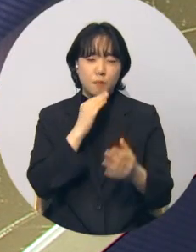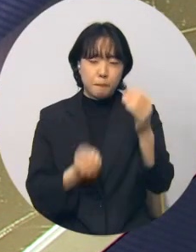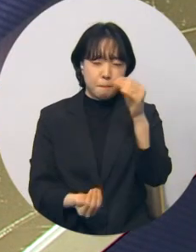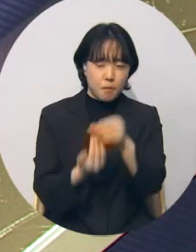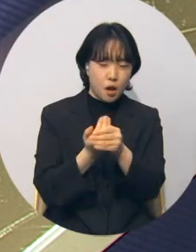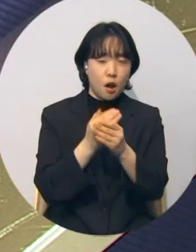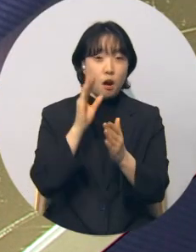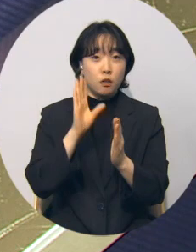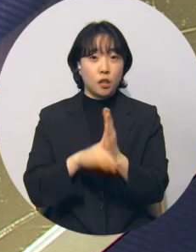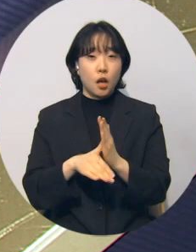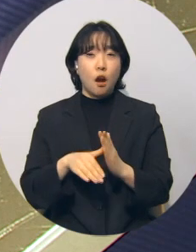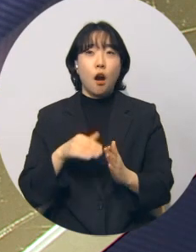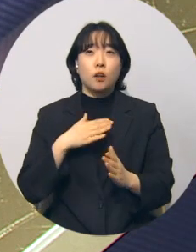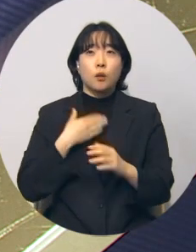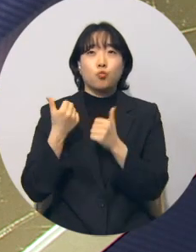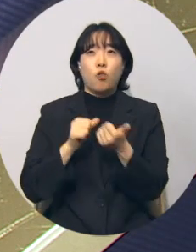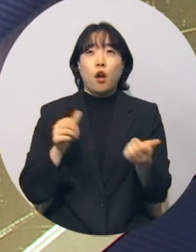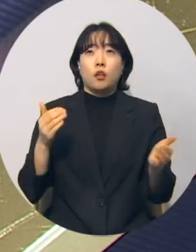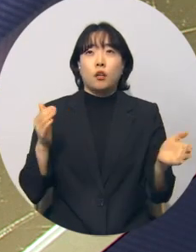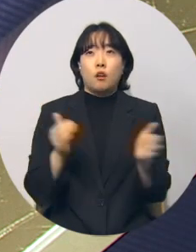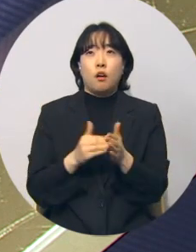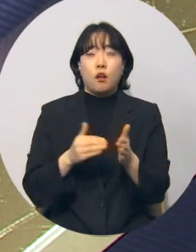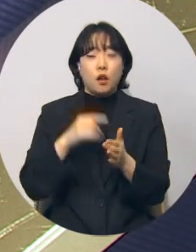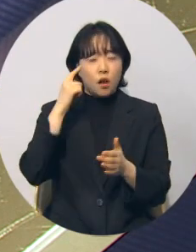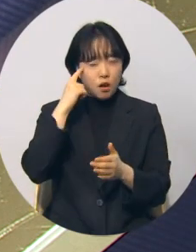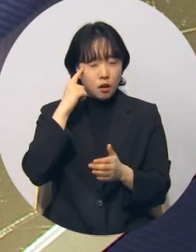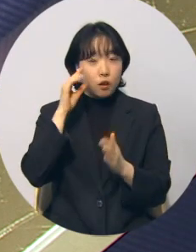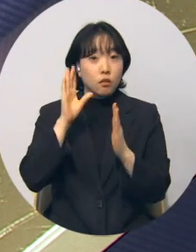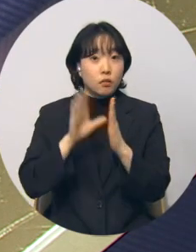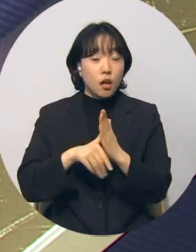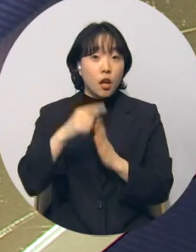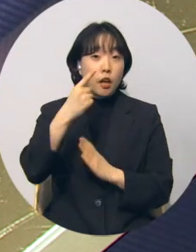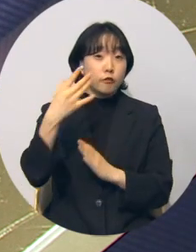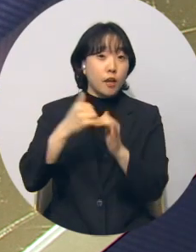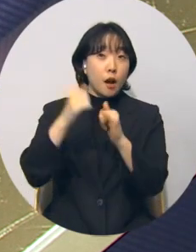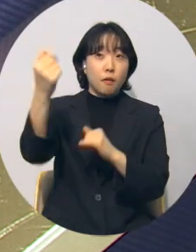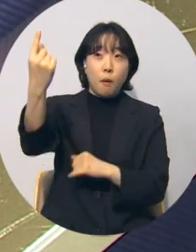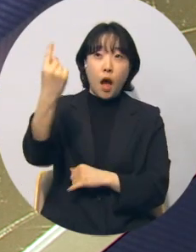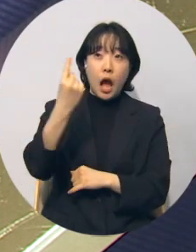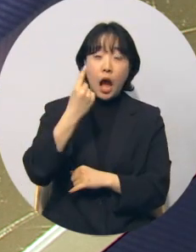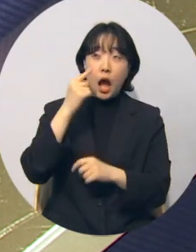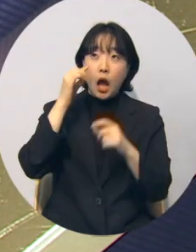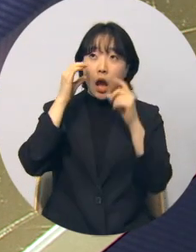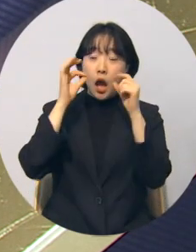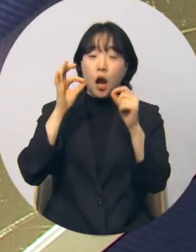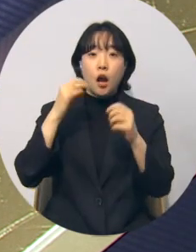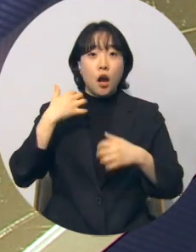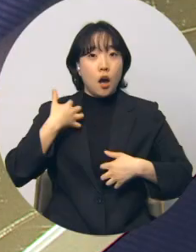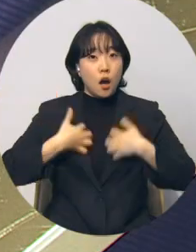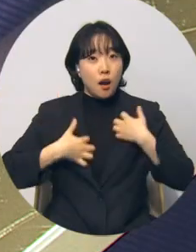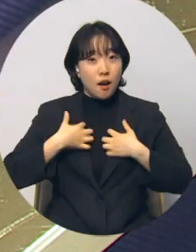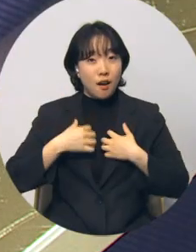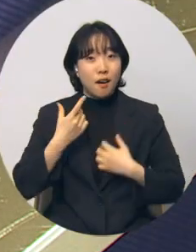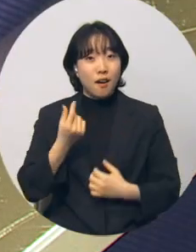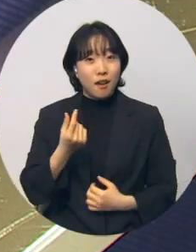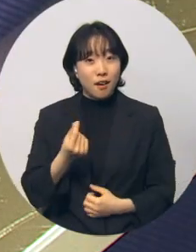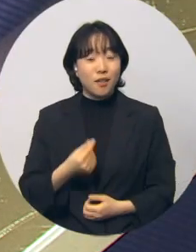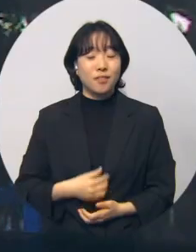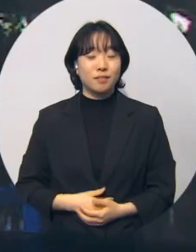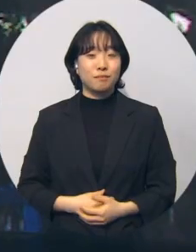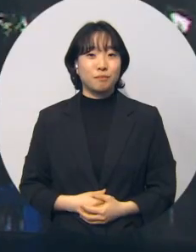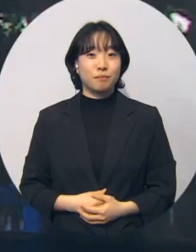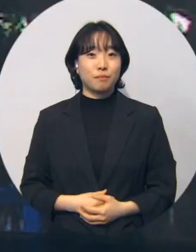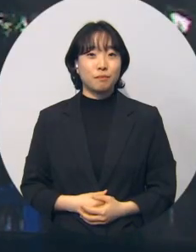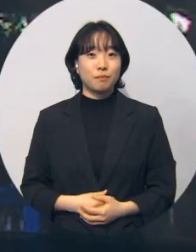고립돼 이제는 끝났구나 싶을 때 나를 부르는 소방관의 목소리보다 더 귀하고 반가운 소리가 또